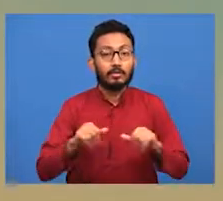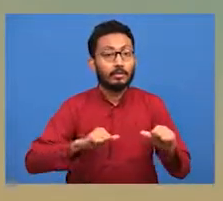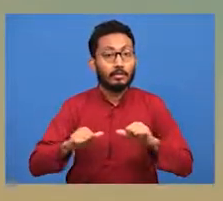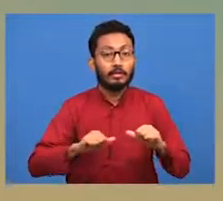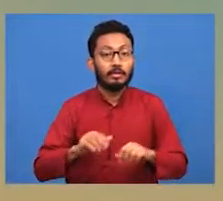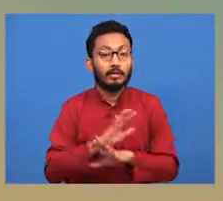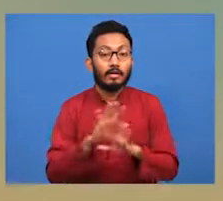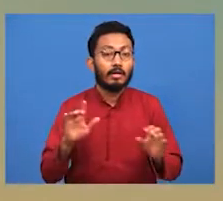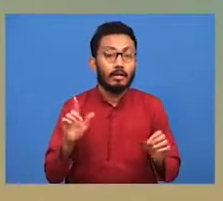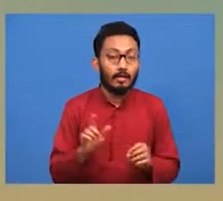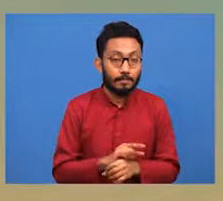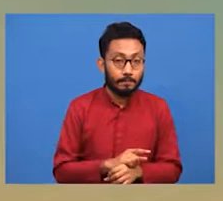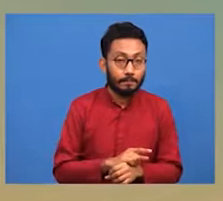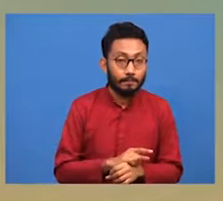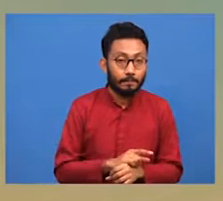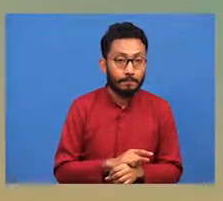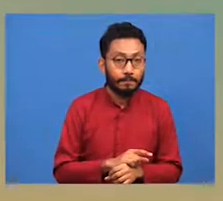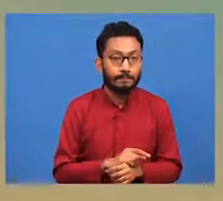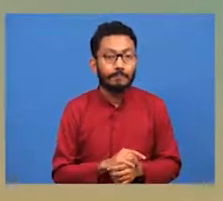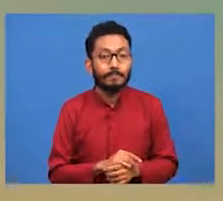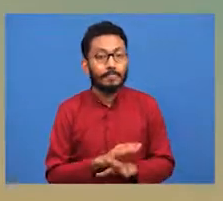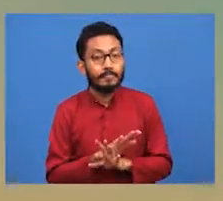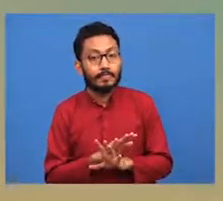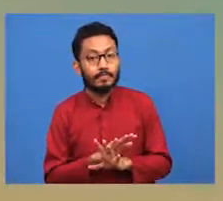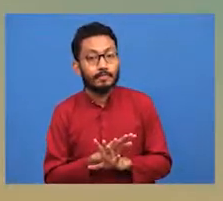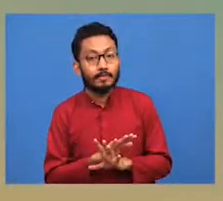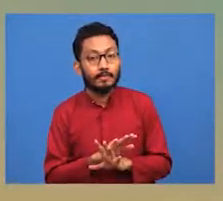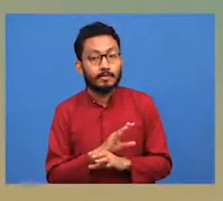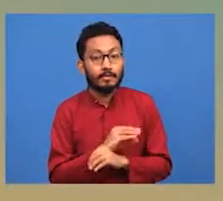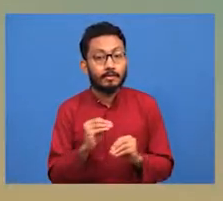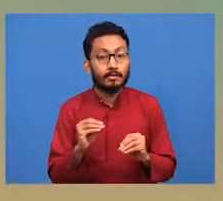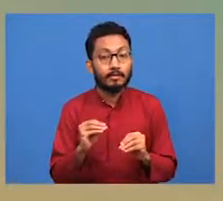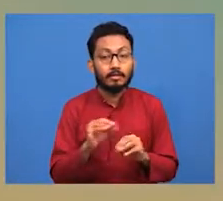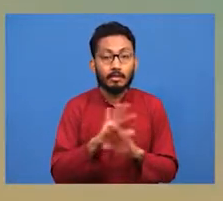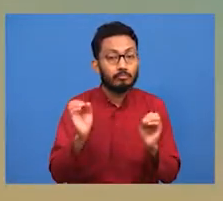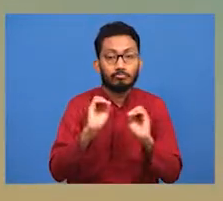berpelengkap dan kata kerja aktif tak transitif tanpa pelengkap.